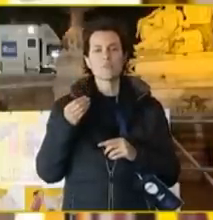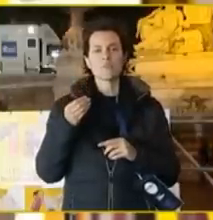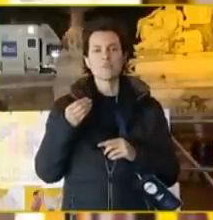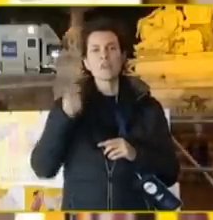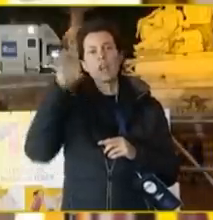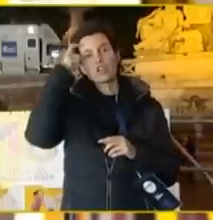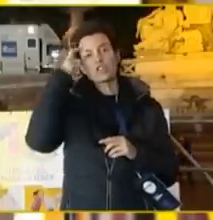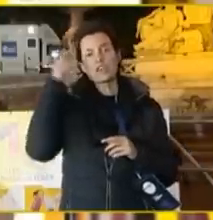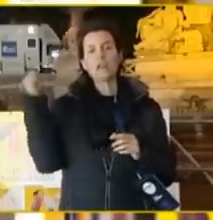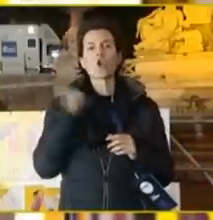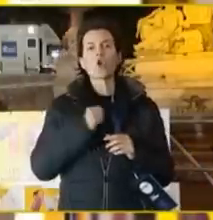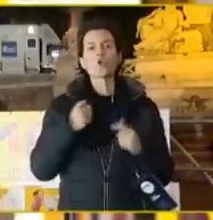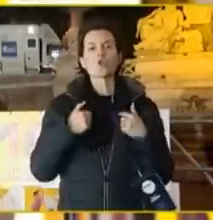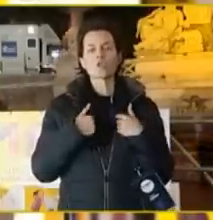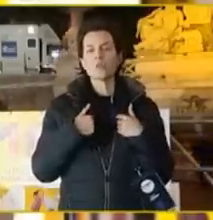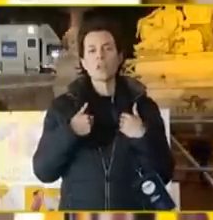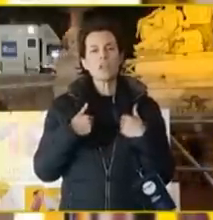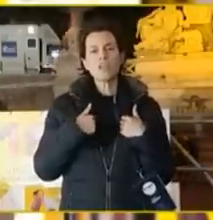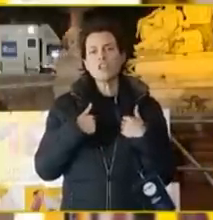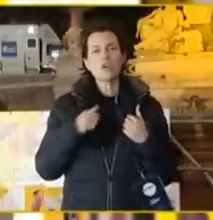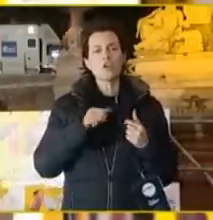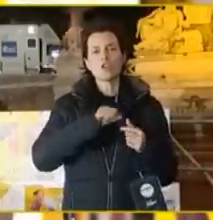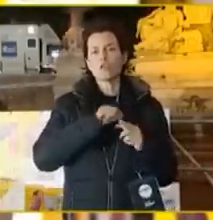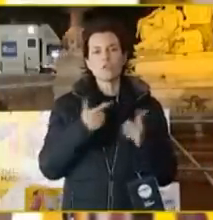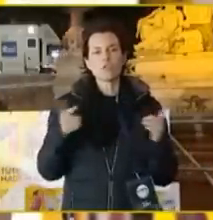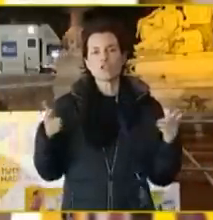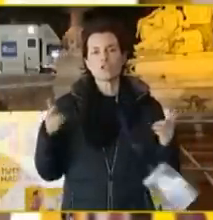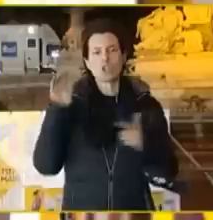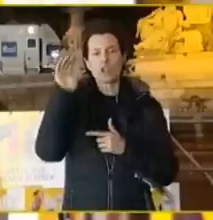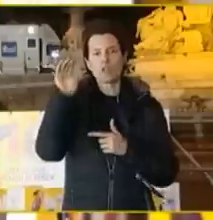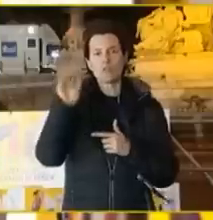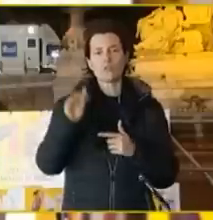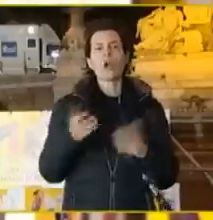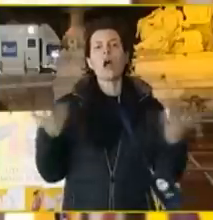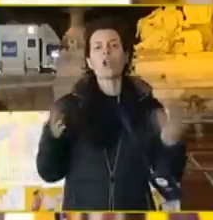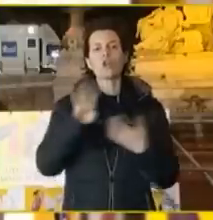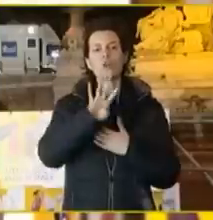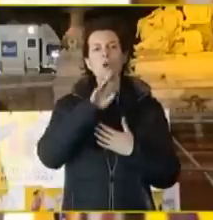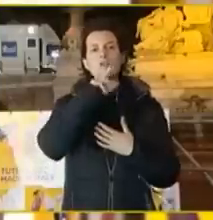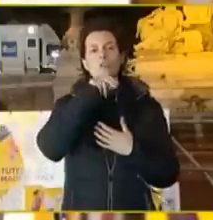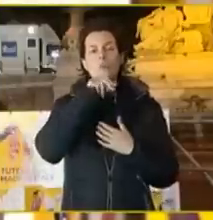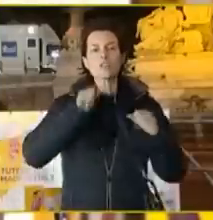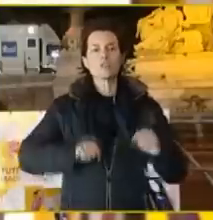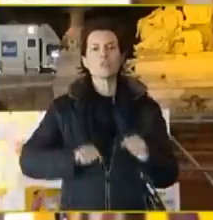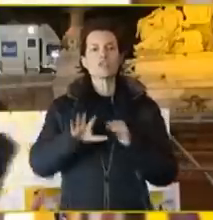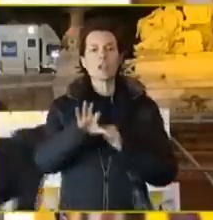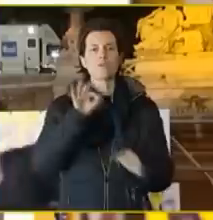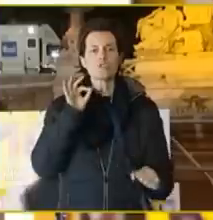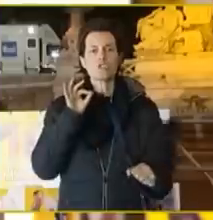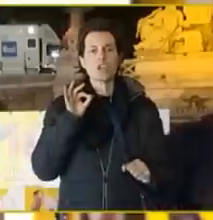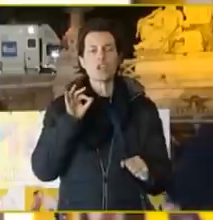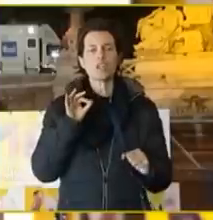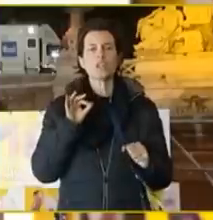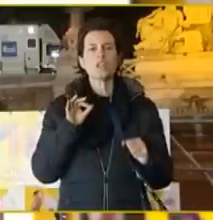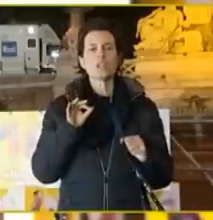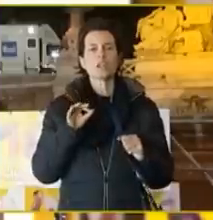Stato è contro di me, io non ho fiducia nel futuro. Ed è per questo che il 4 marzo possiamo decidere finalmente di creare uno Stato